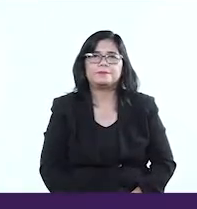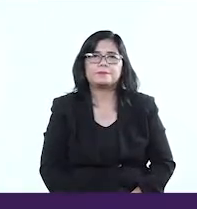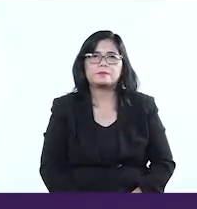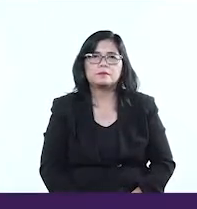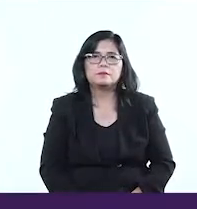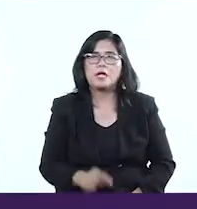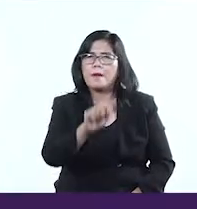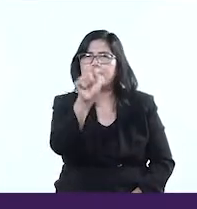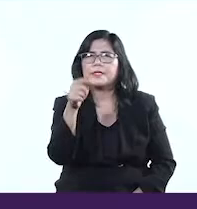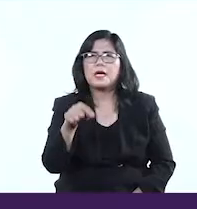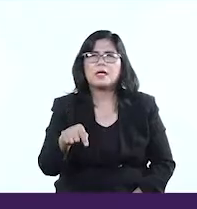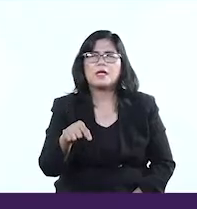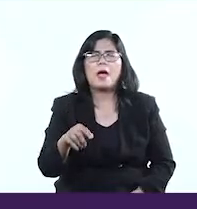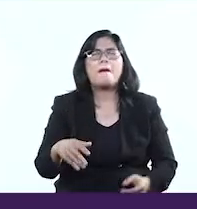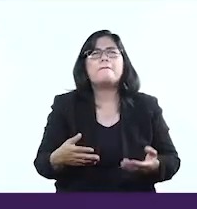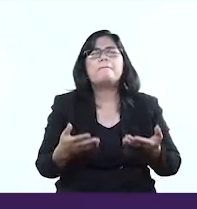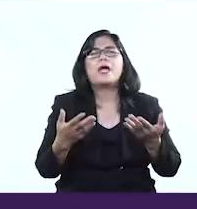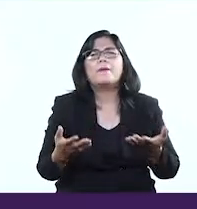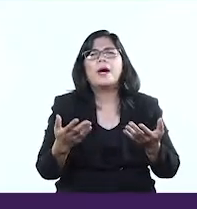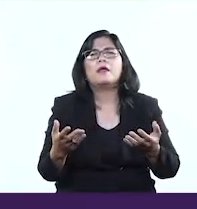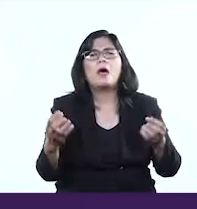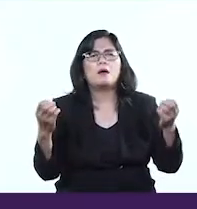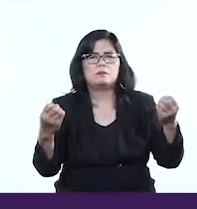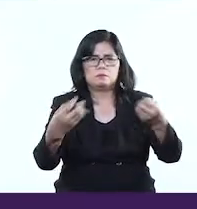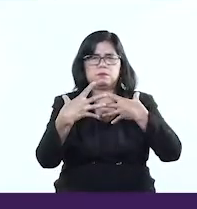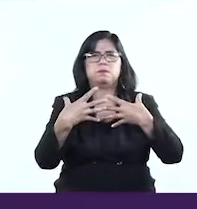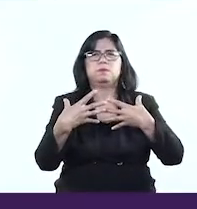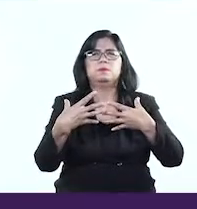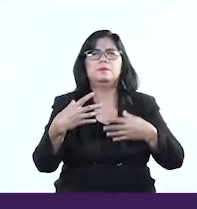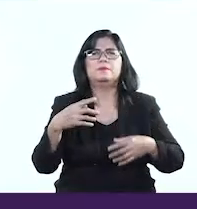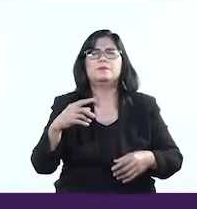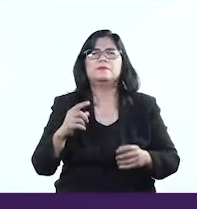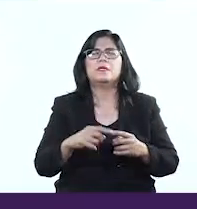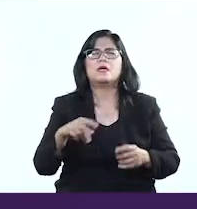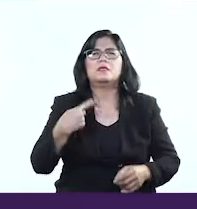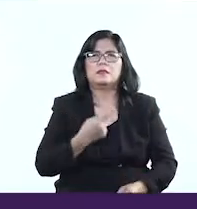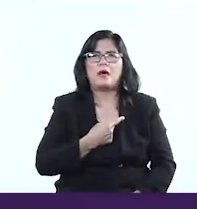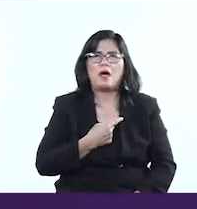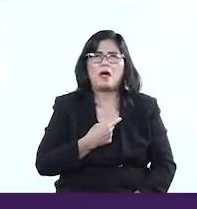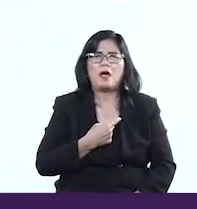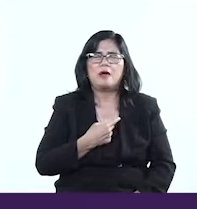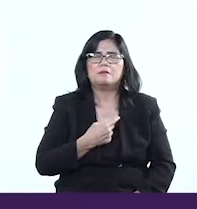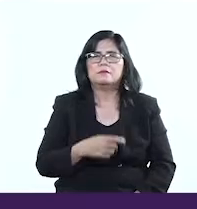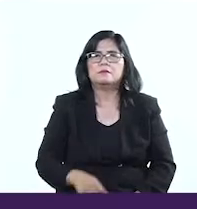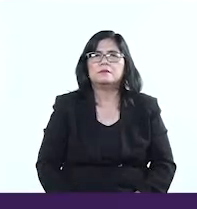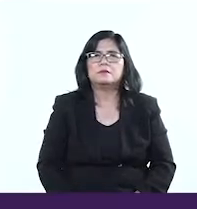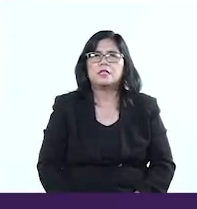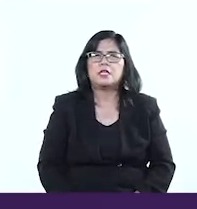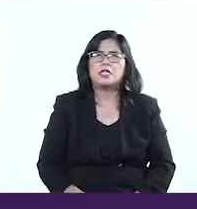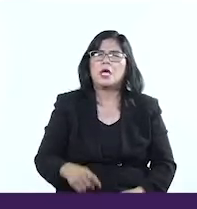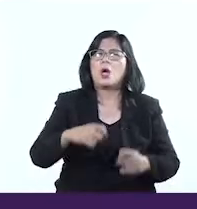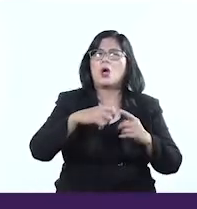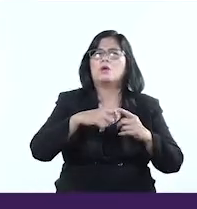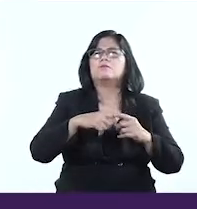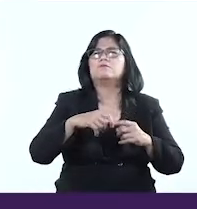Hai pertanyaannya bukan bagaimana serangan telah kita hai lalu saya bilang kualitas dan integritas sendiri Tentukan berapa